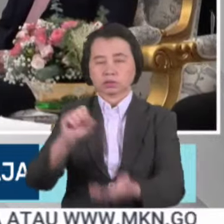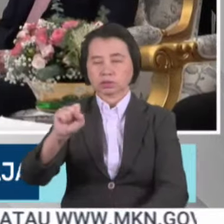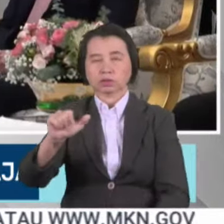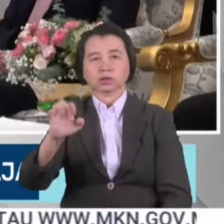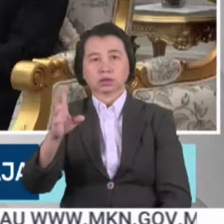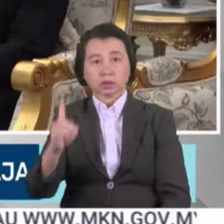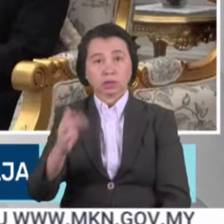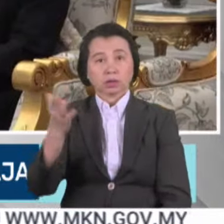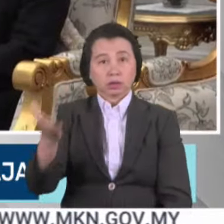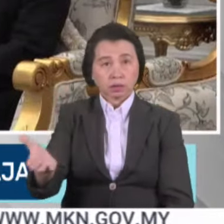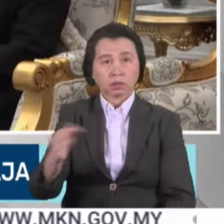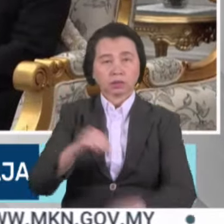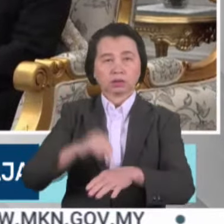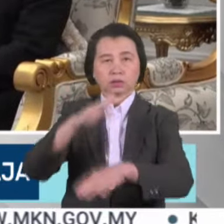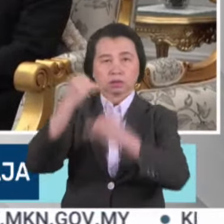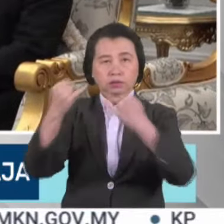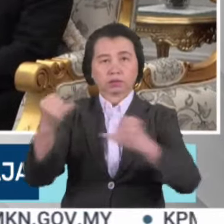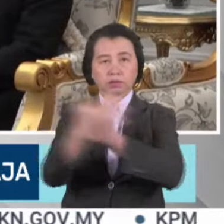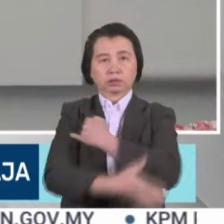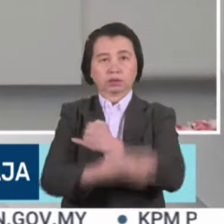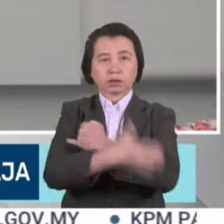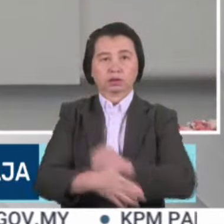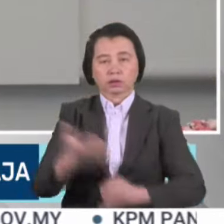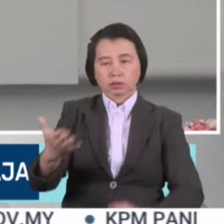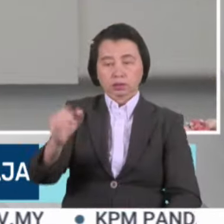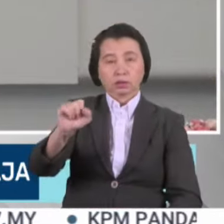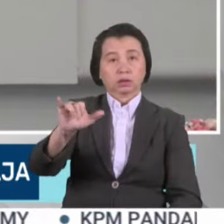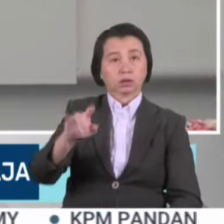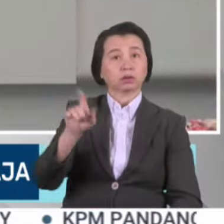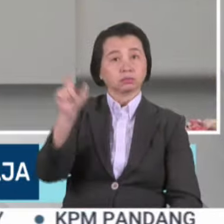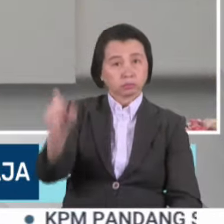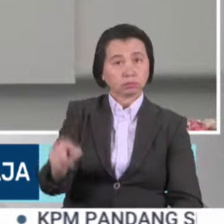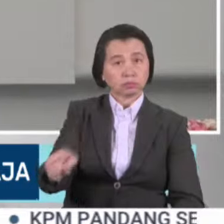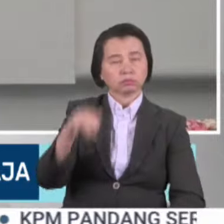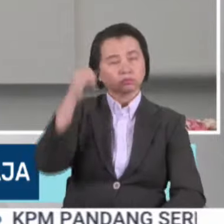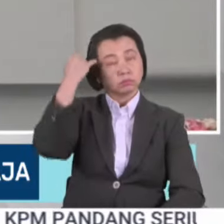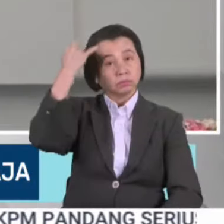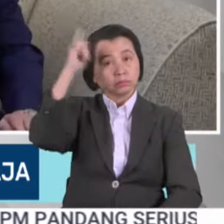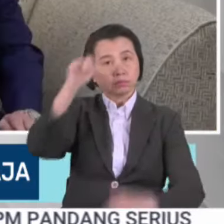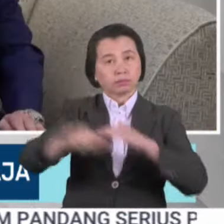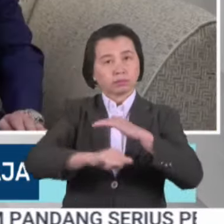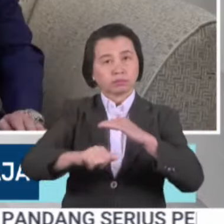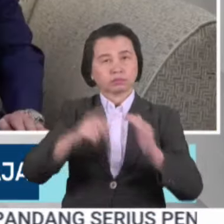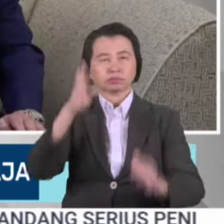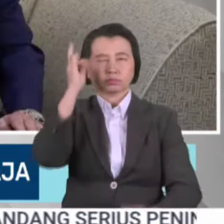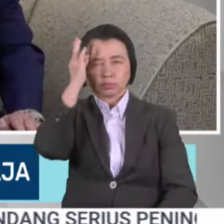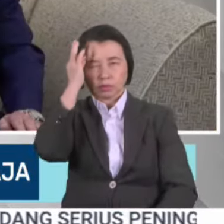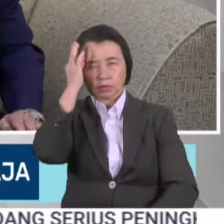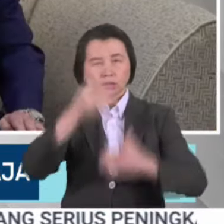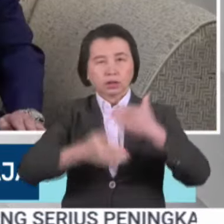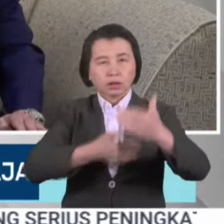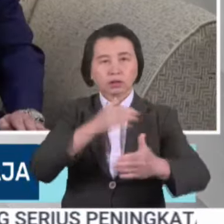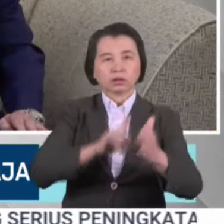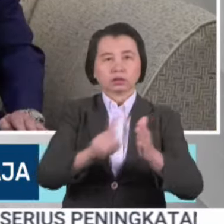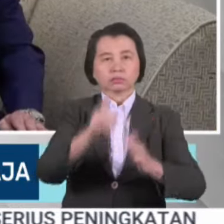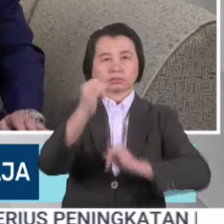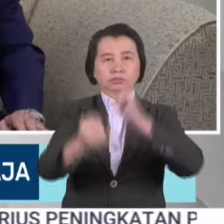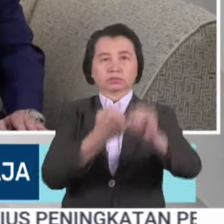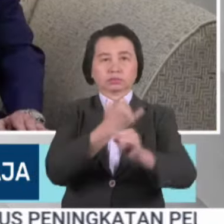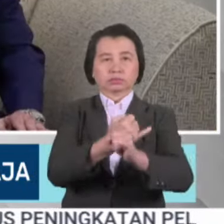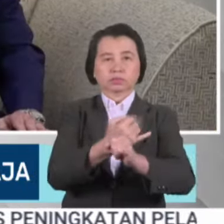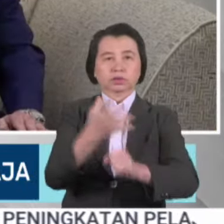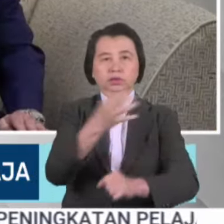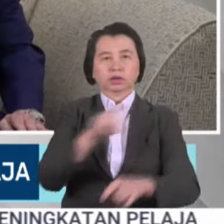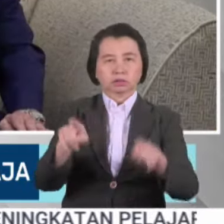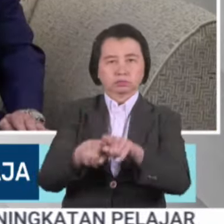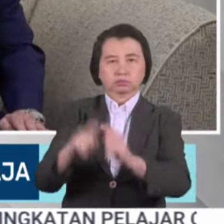Muhammad Naqib Al-Altas di Istana Negara. Syed Muhammad Naqib merupakan pengasas Institut Pemikiran dan Tamadun Islam Antarabangsa